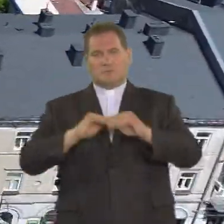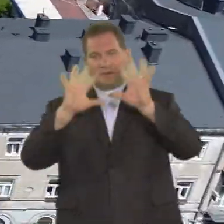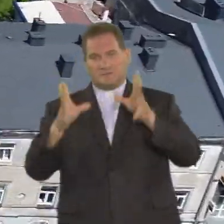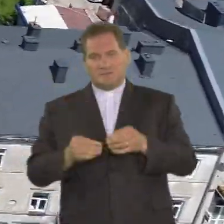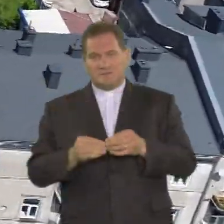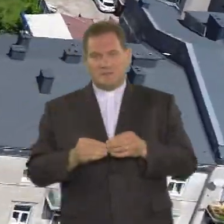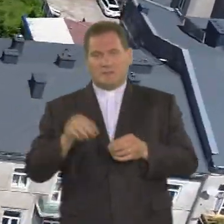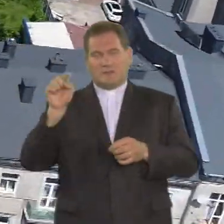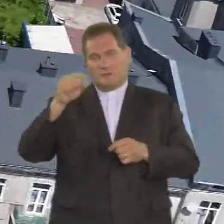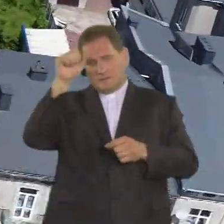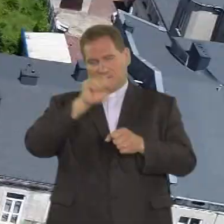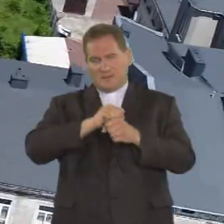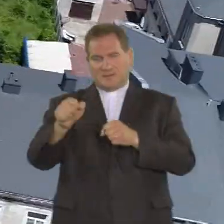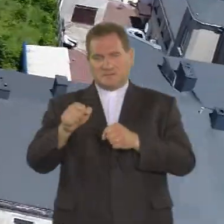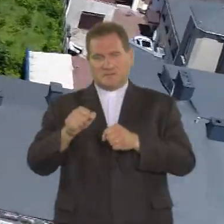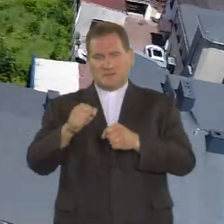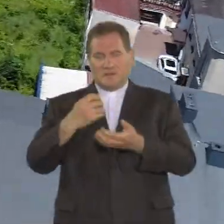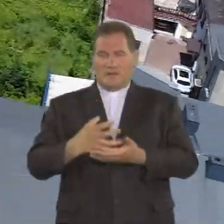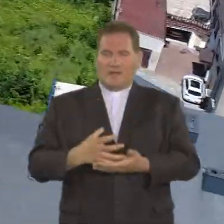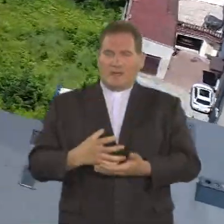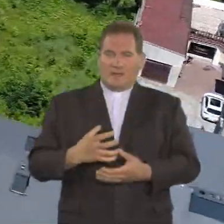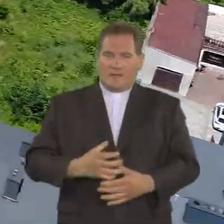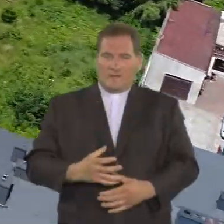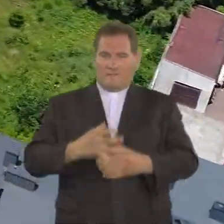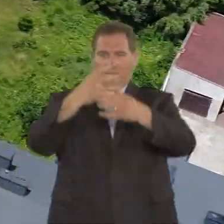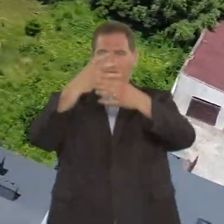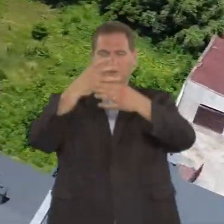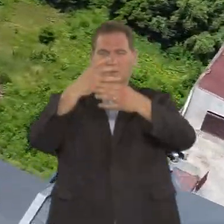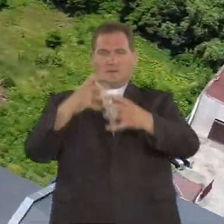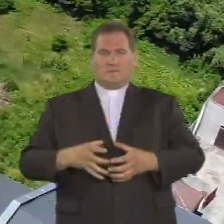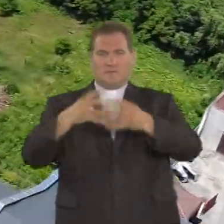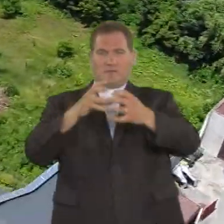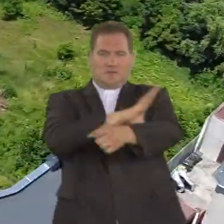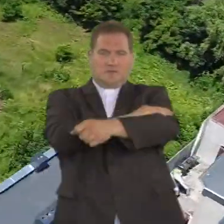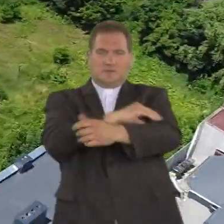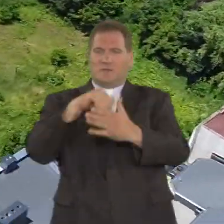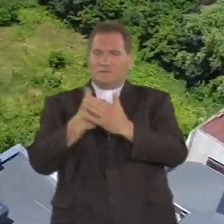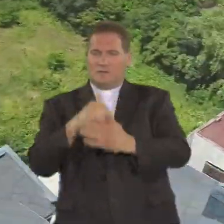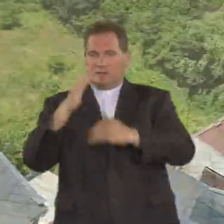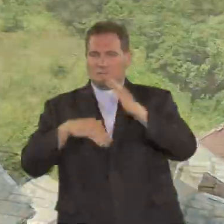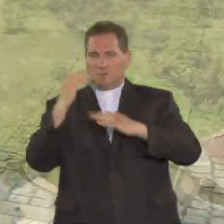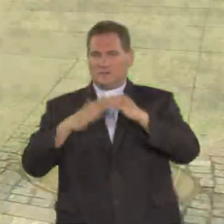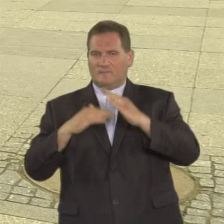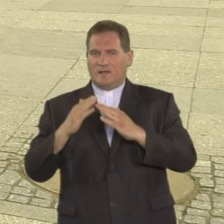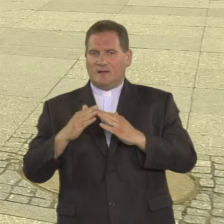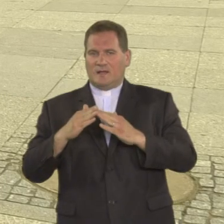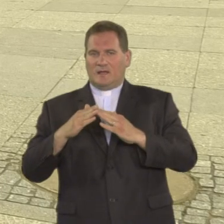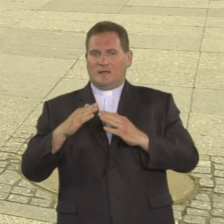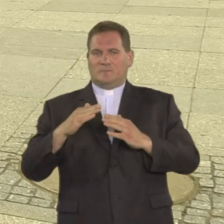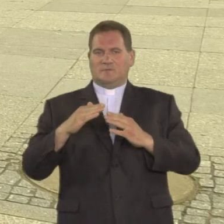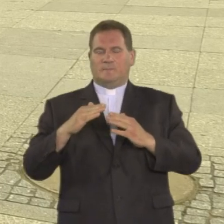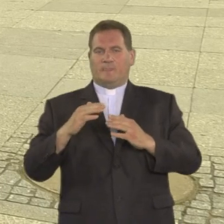jest... Wieża Ciśnień. Dokładnie. Wybudowana przez... Firmę słynną ULEN. Proszę Państwa, obiekt